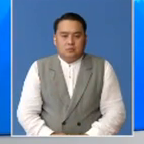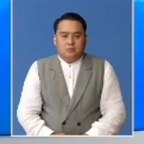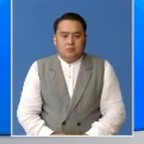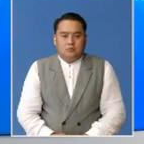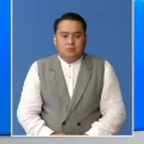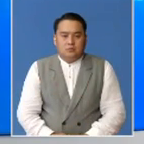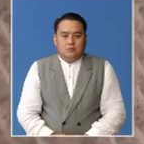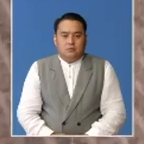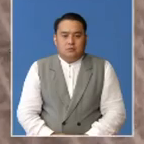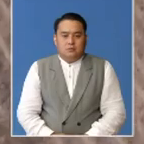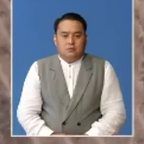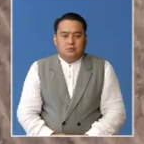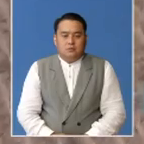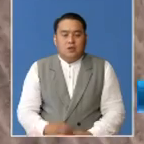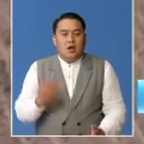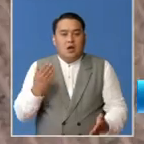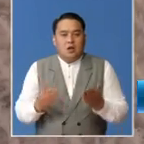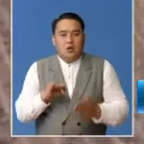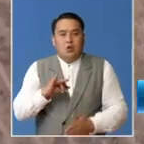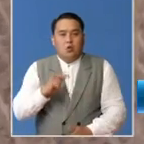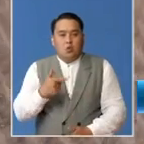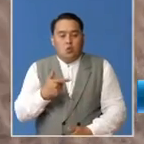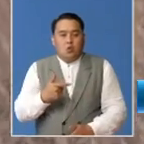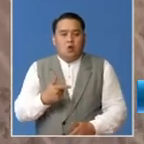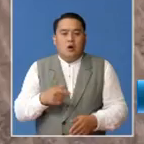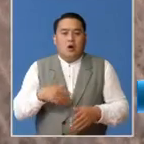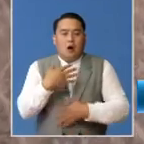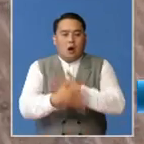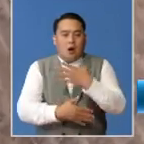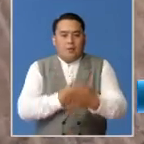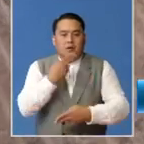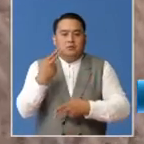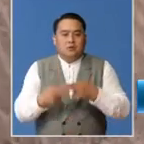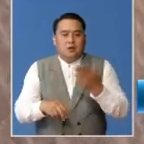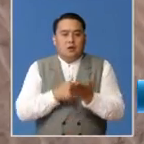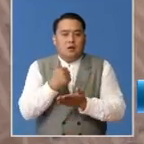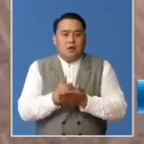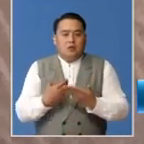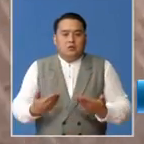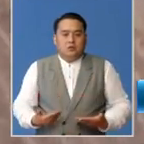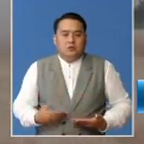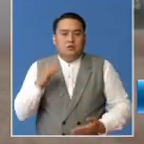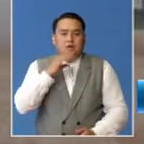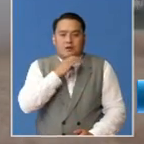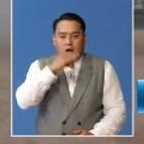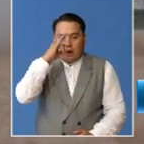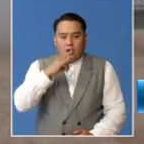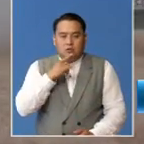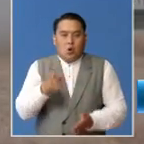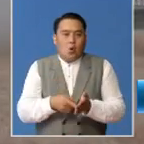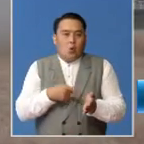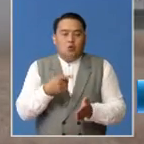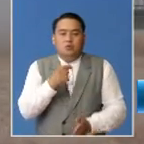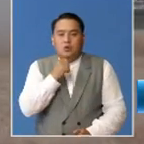новостей. Если в южной части уборочная кампания уже завершается, то главные житницы страны, Северо-Казахстанской, Костанайской